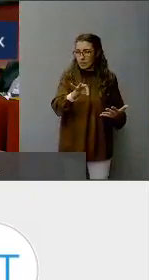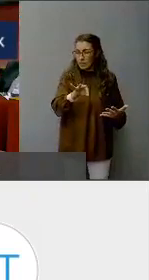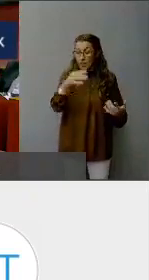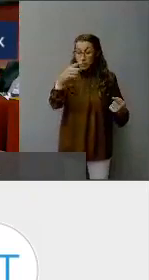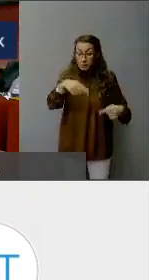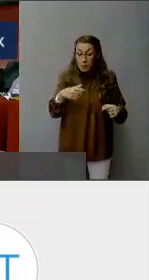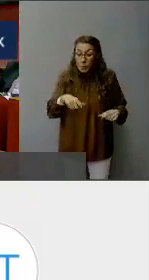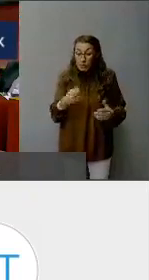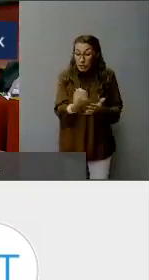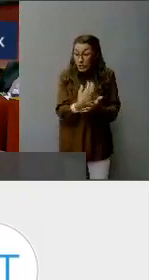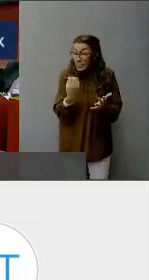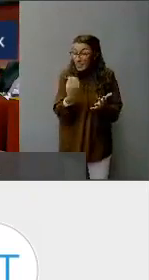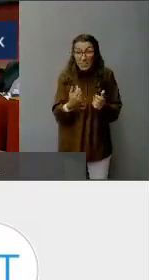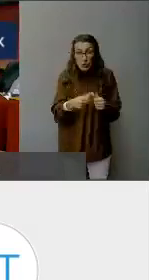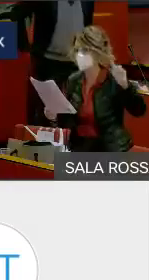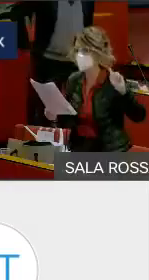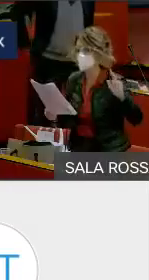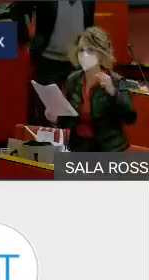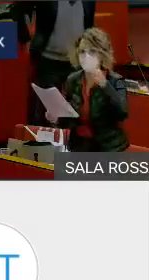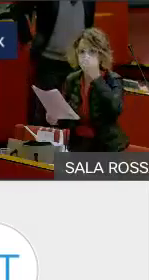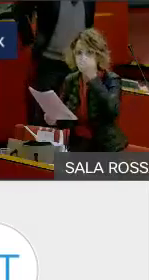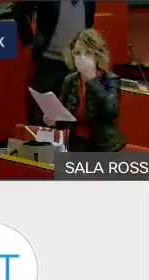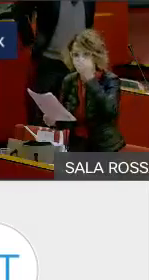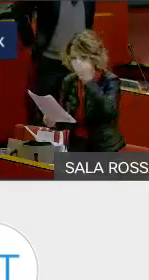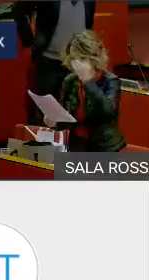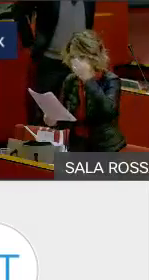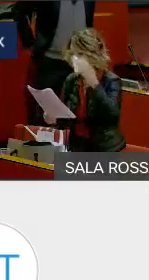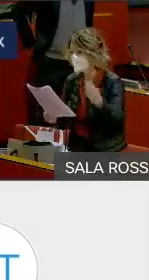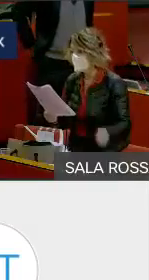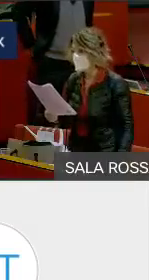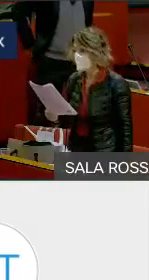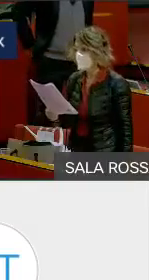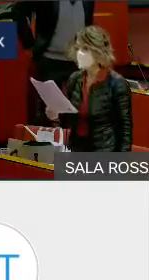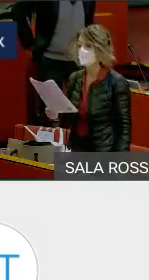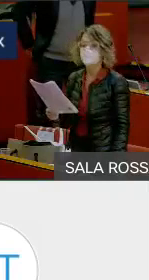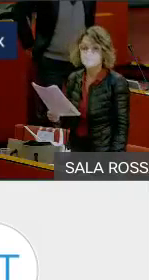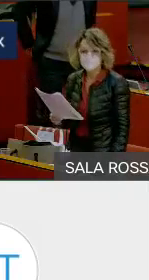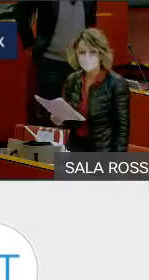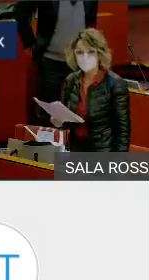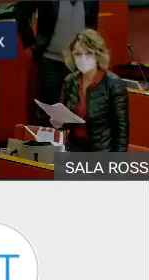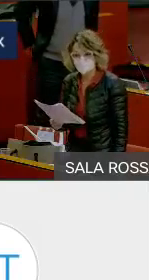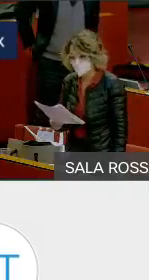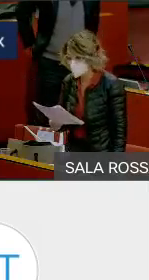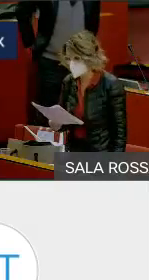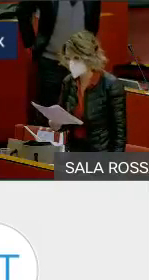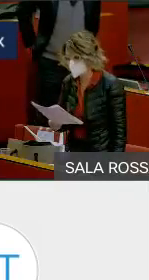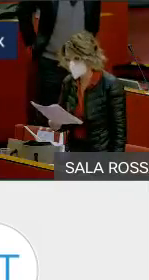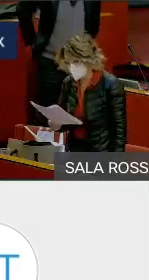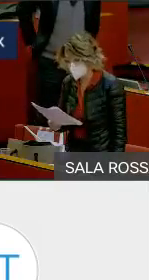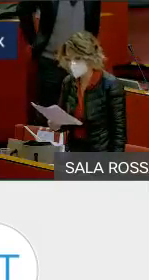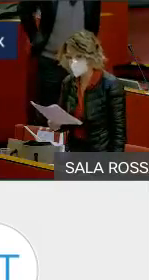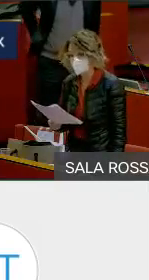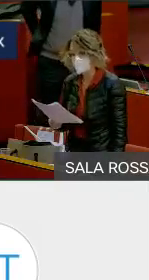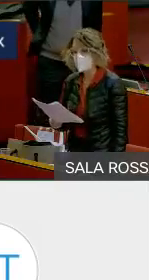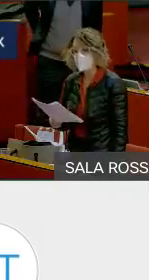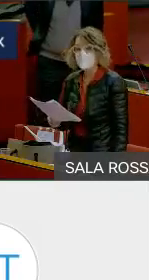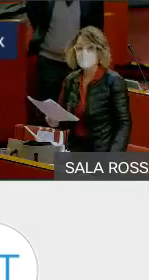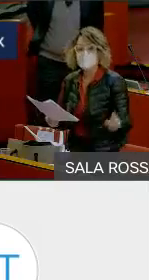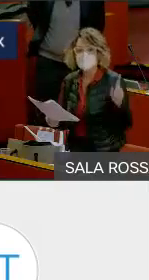essenziale del capitale naturale entro 2020 parlamento europeo e consiglio del 2013